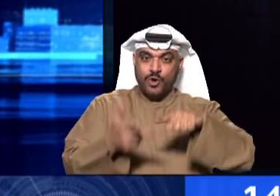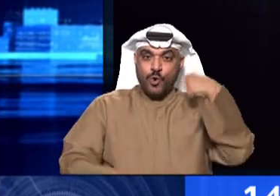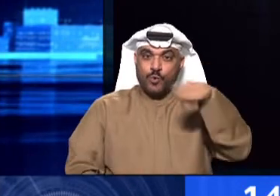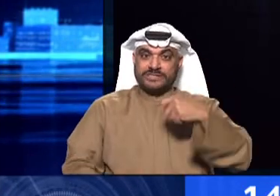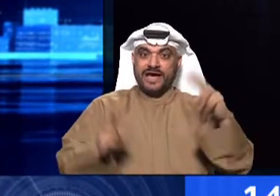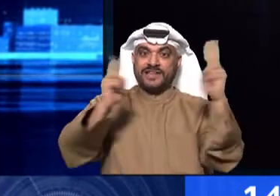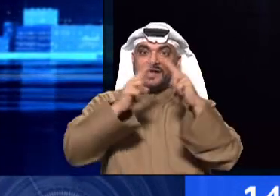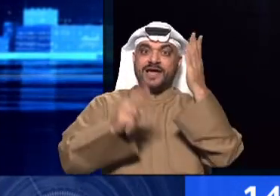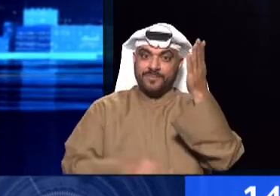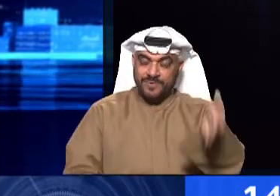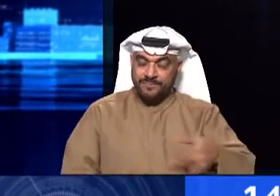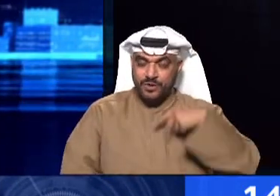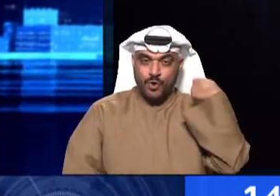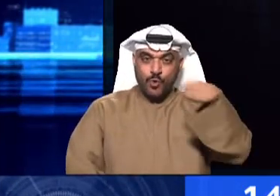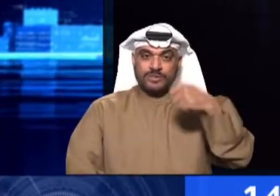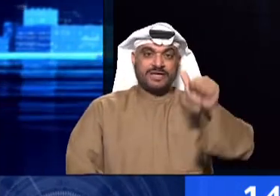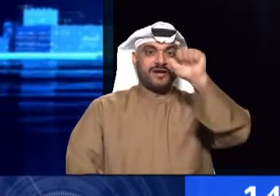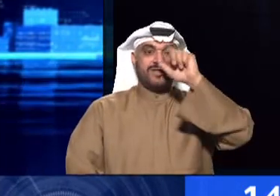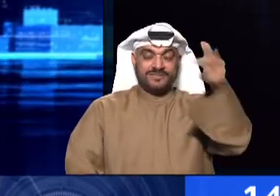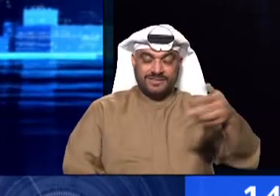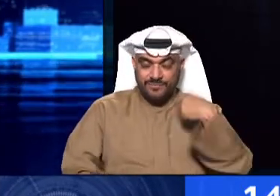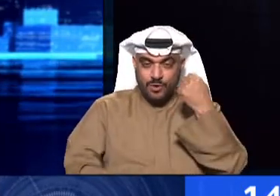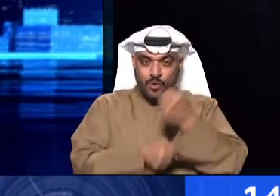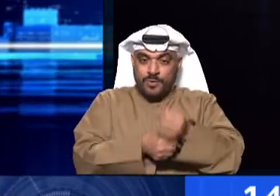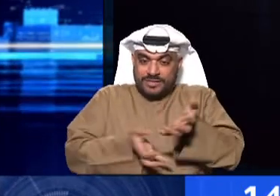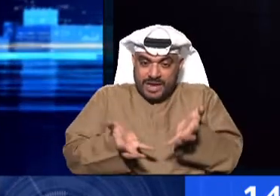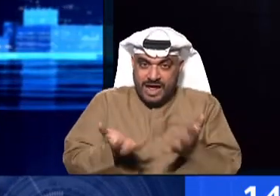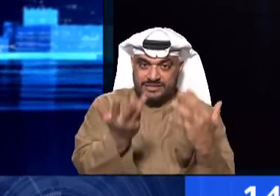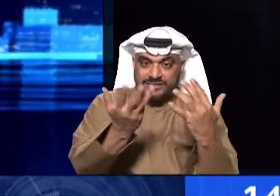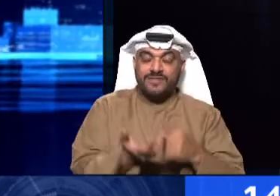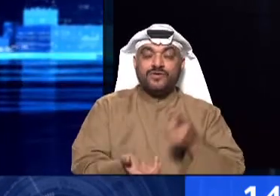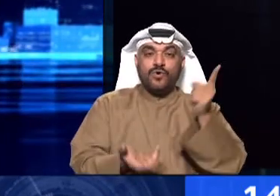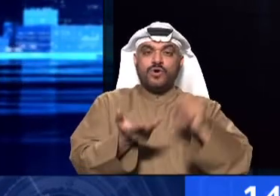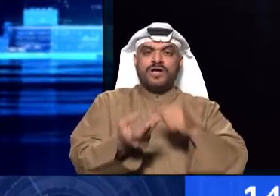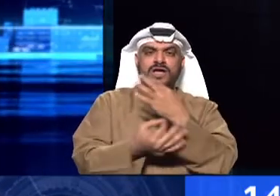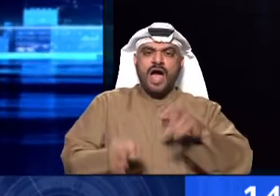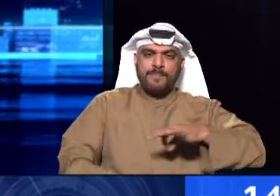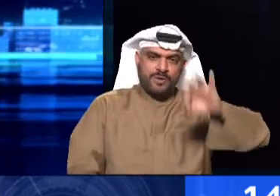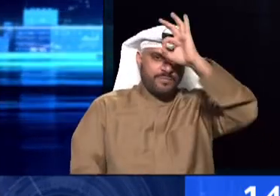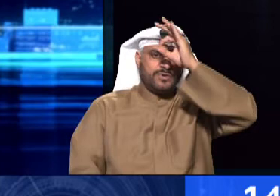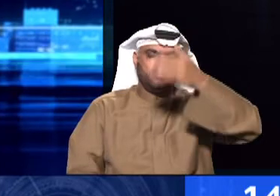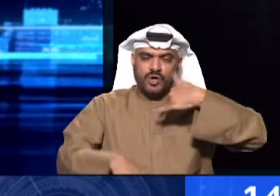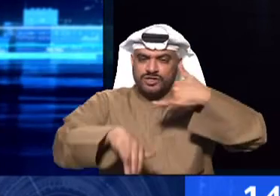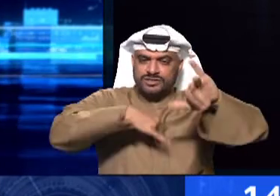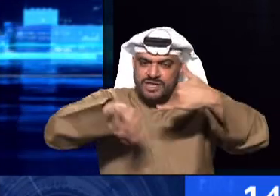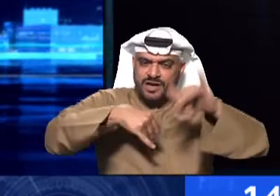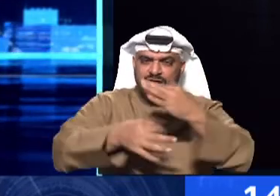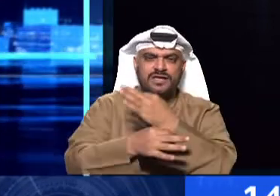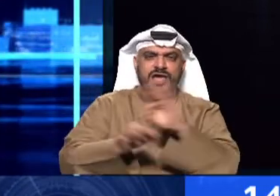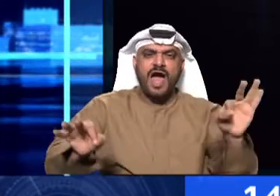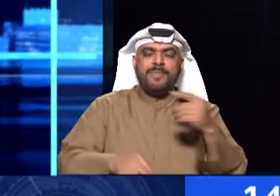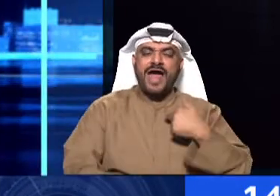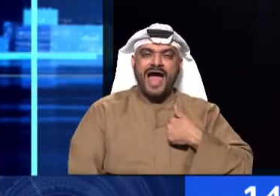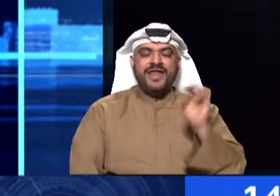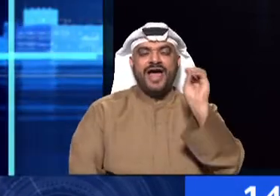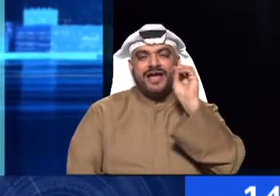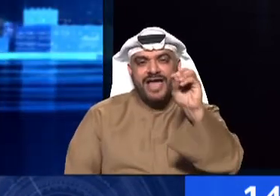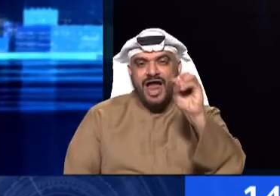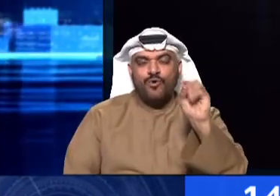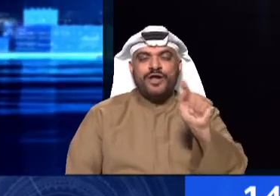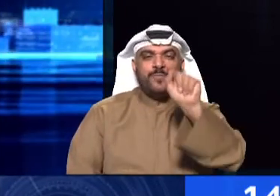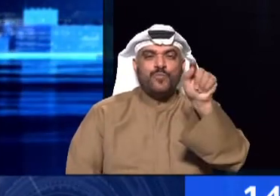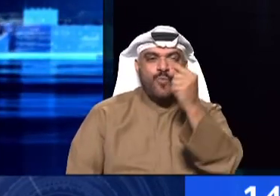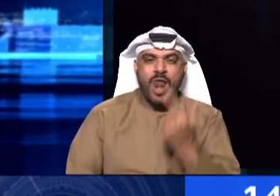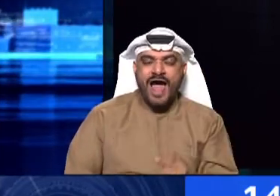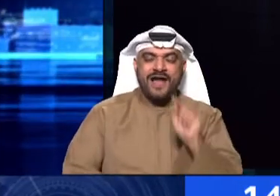الكهرباء، وزاره الاشغال، هيئه العامه للطرق كفريق متكامل، وخذينا ملاحظات الاخوه النواب حتى